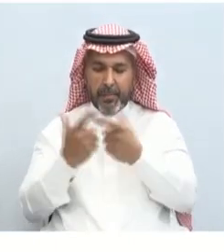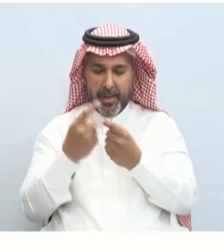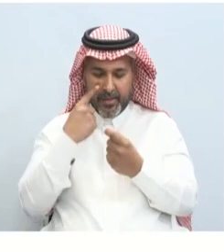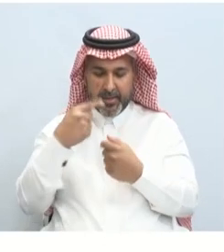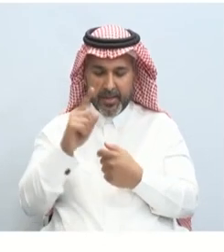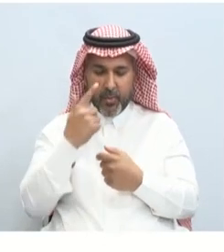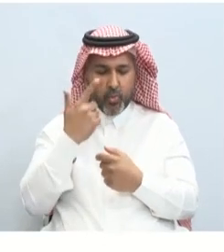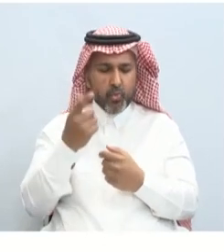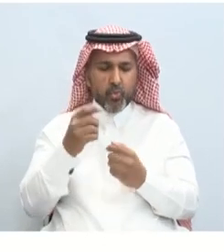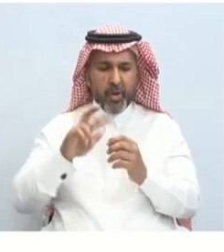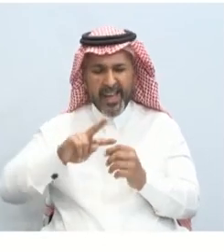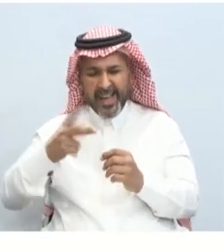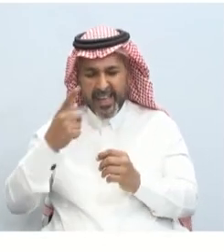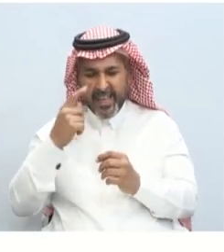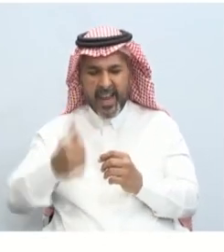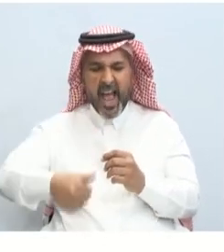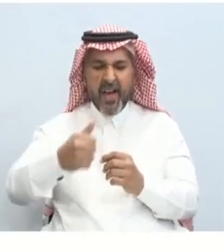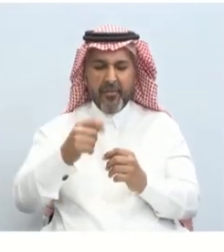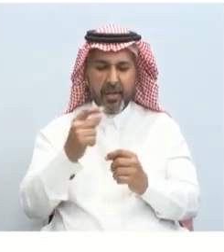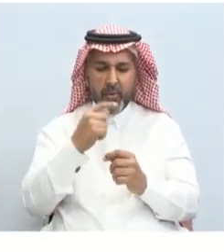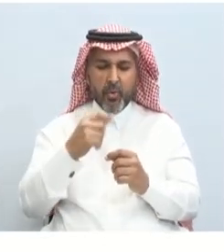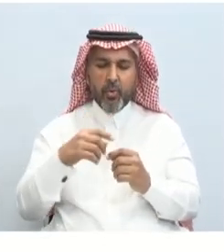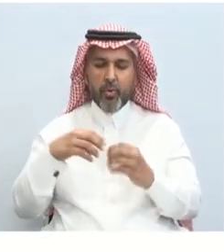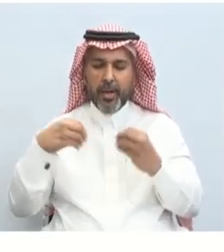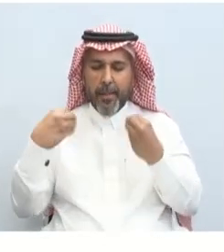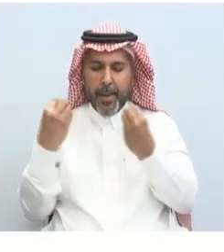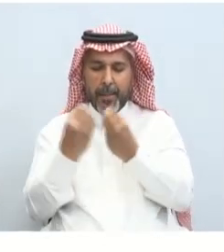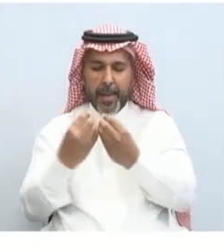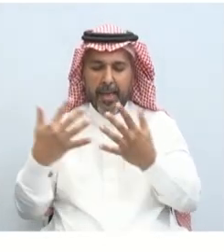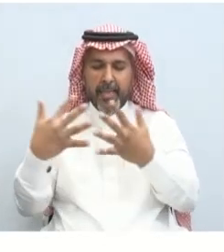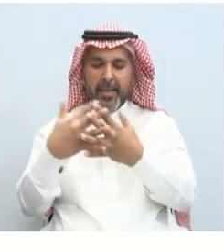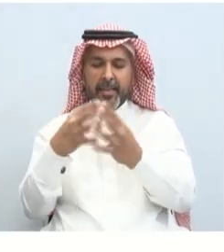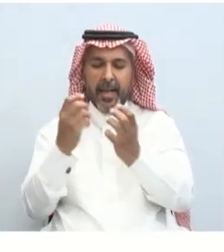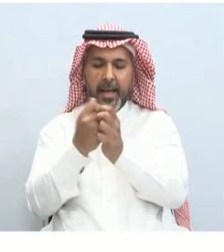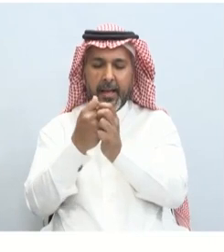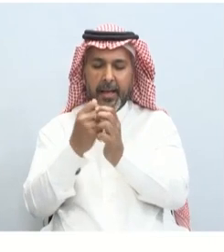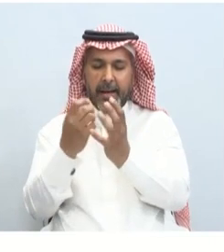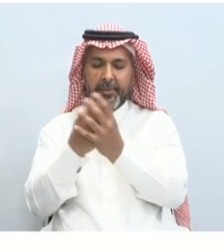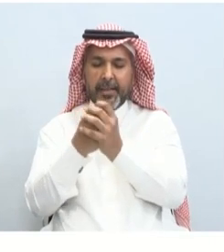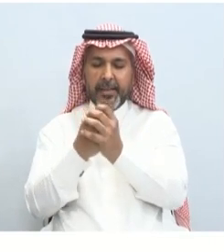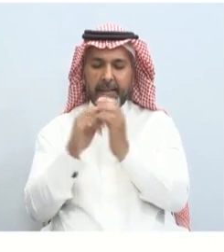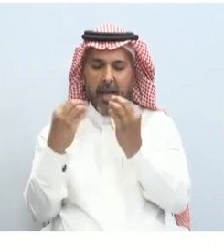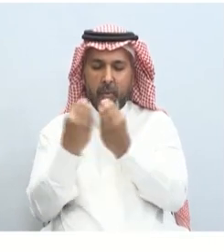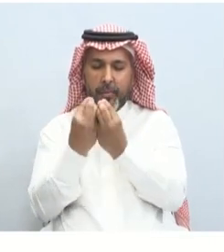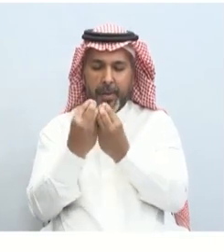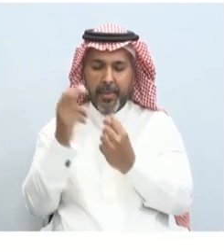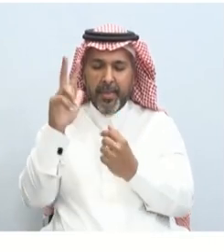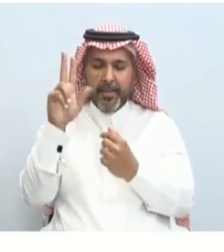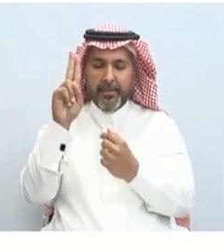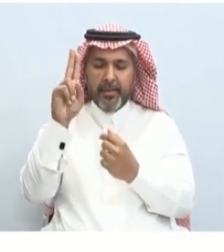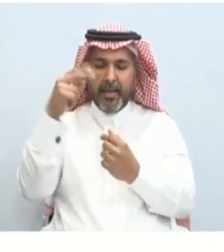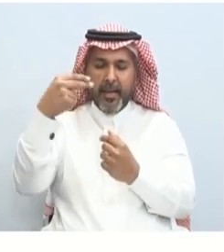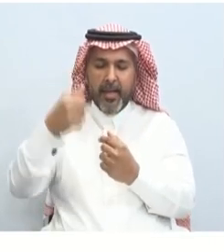ناتي بالصيغه الاستنباطيه نقول التعاون بما ان التعاون بين شركات الطيران في مجال تنسيق الرحلات